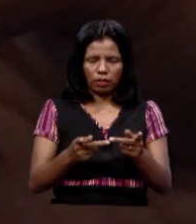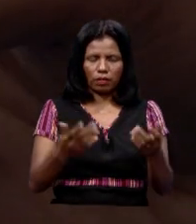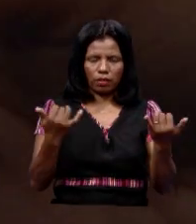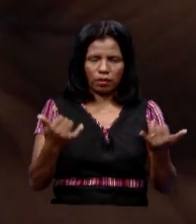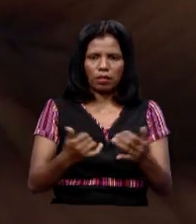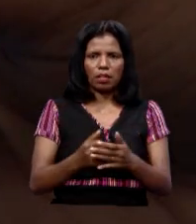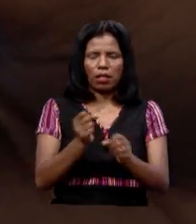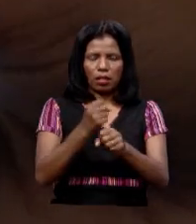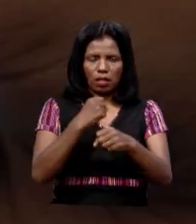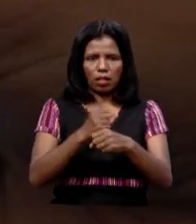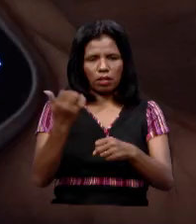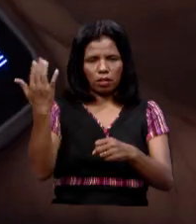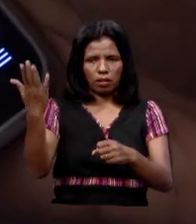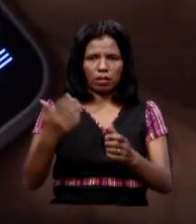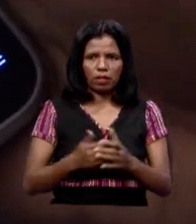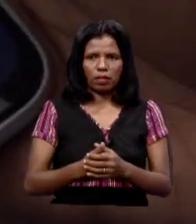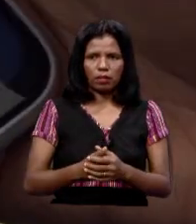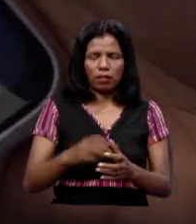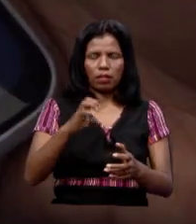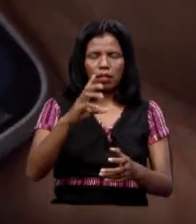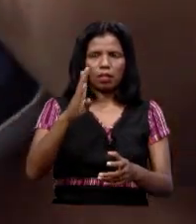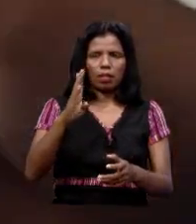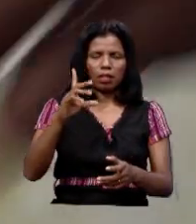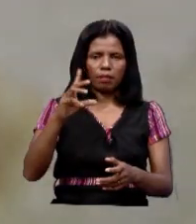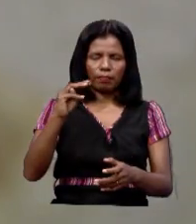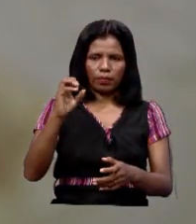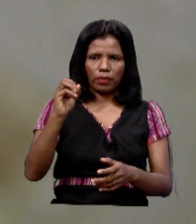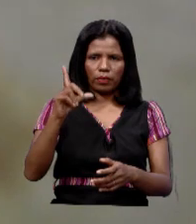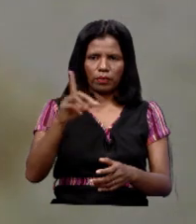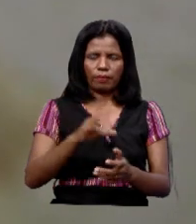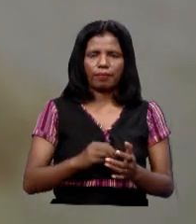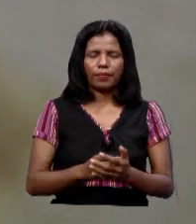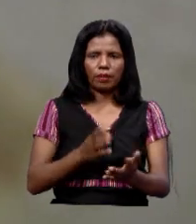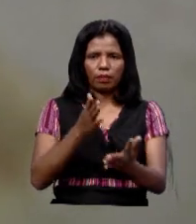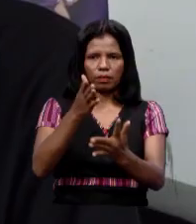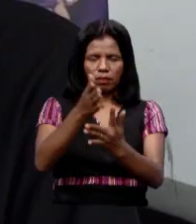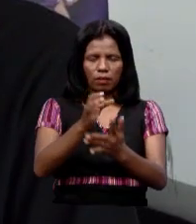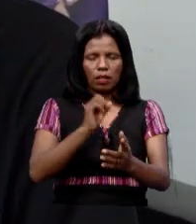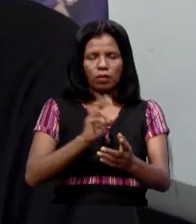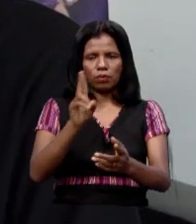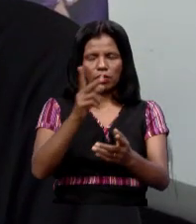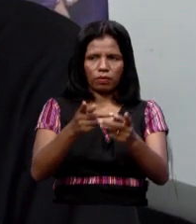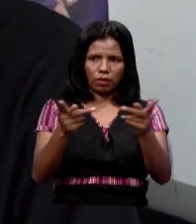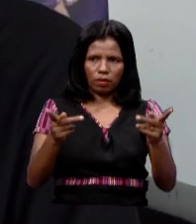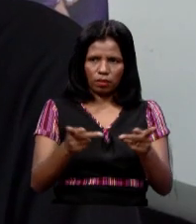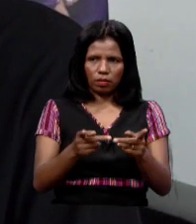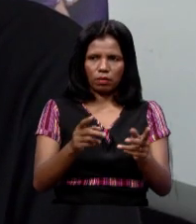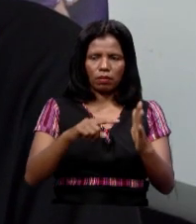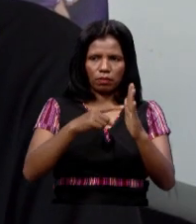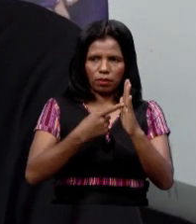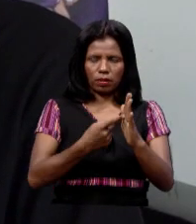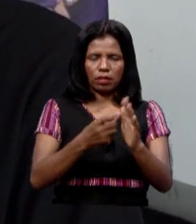konstruksi hela ya area elem doin ini dari tangan tuh bah obralan yang muting. Aku konstruksi fatin dan apa mus proses film aku